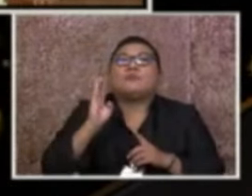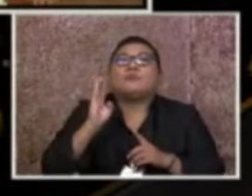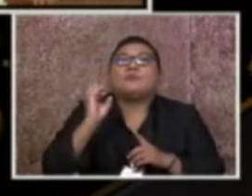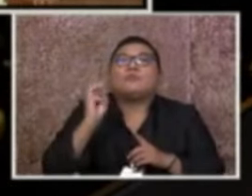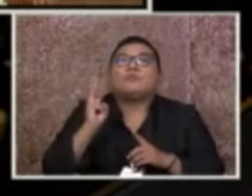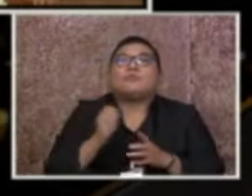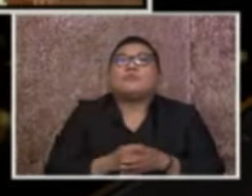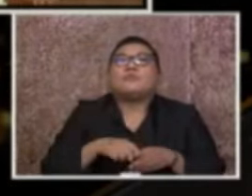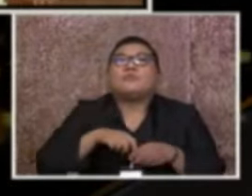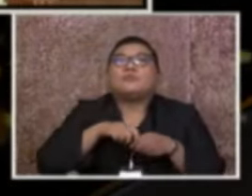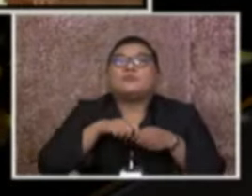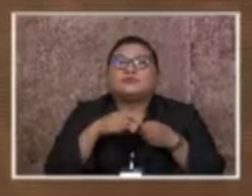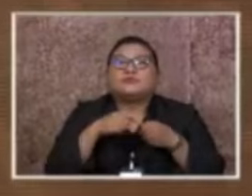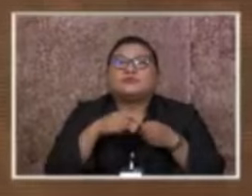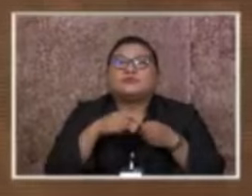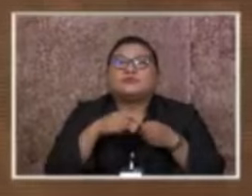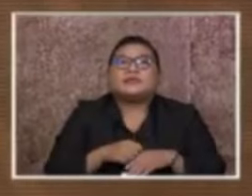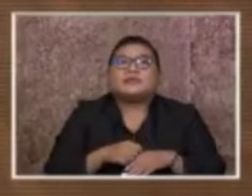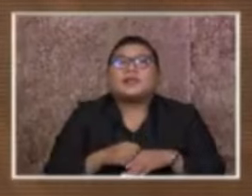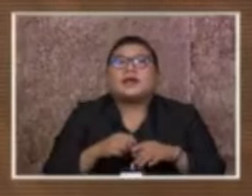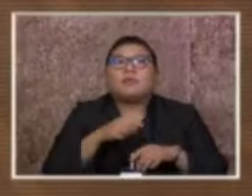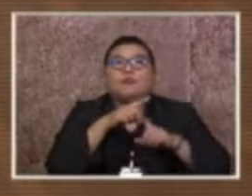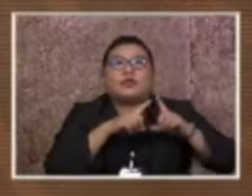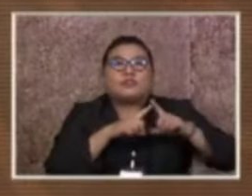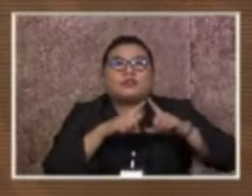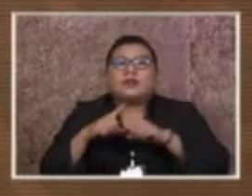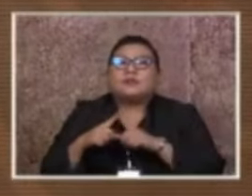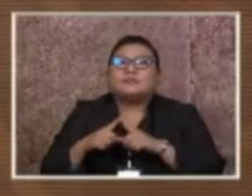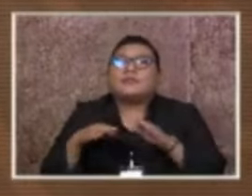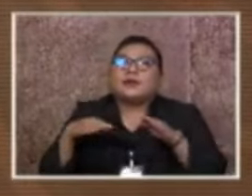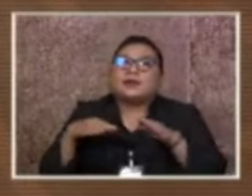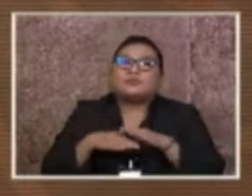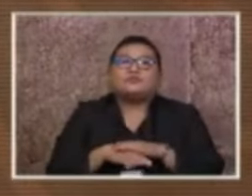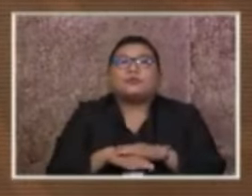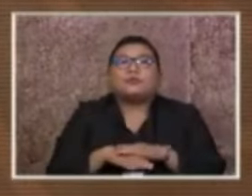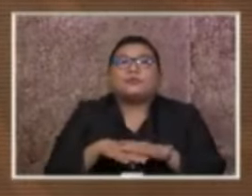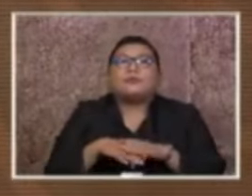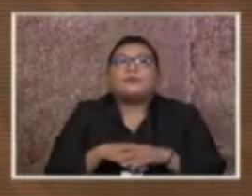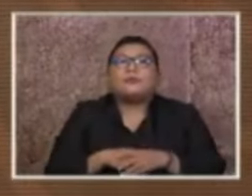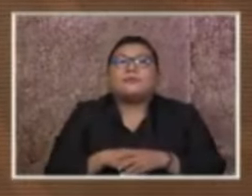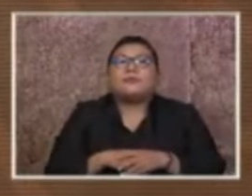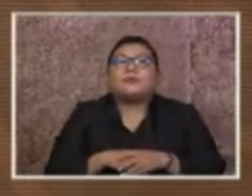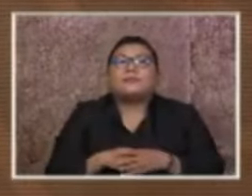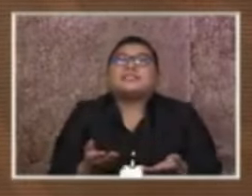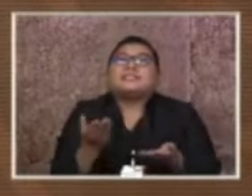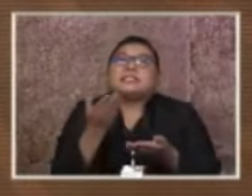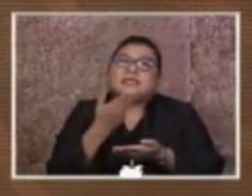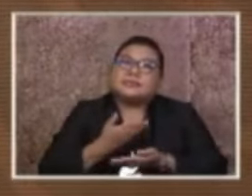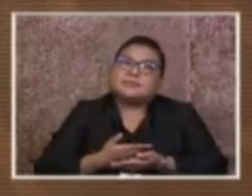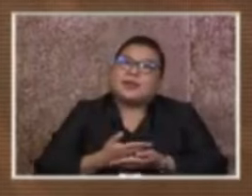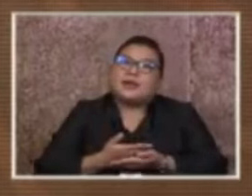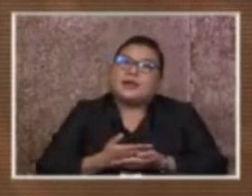keputusan presiden salah satu Kabupaten Karangasem masuk bagian dari ee penerima